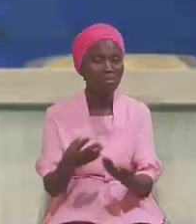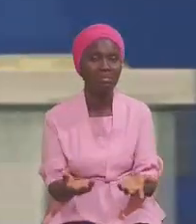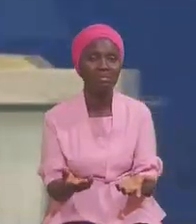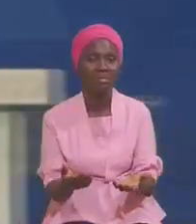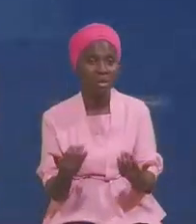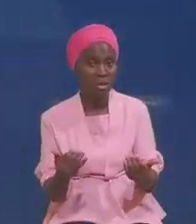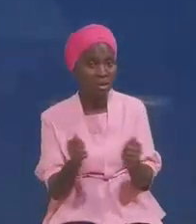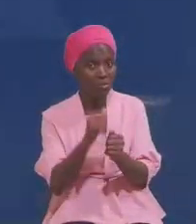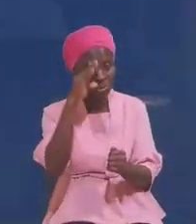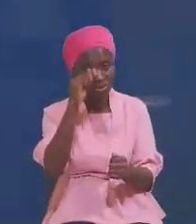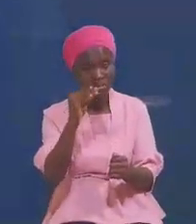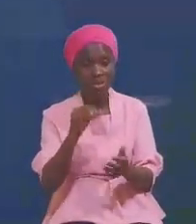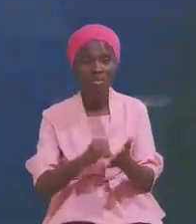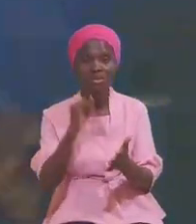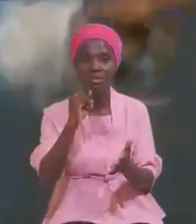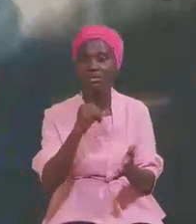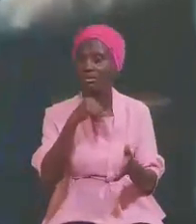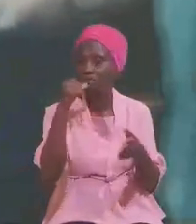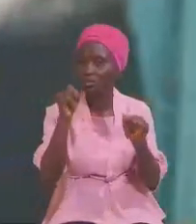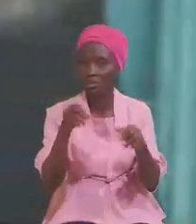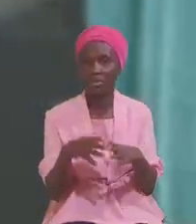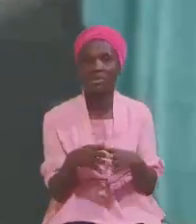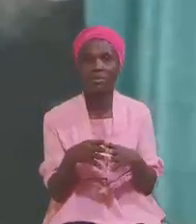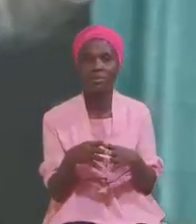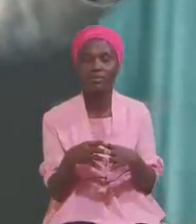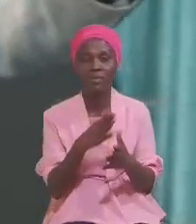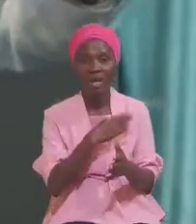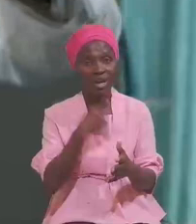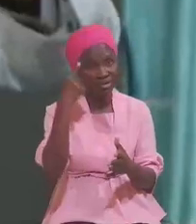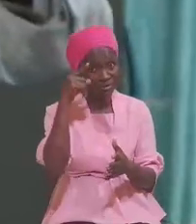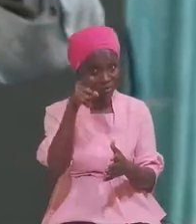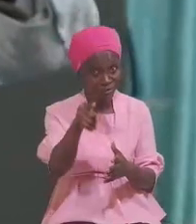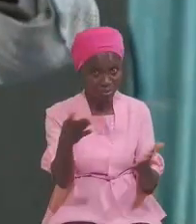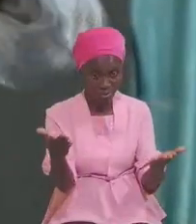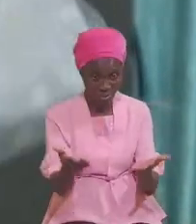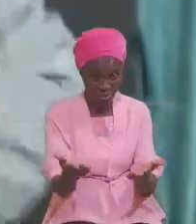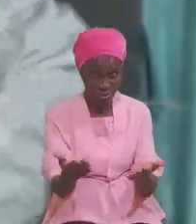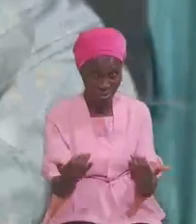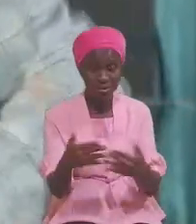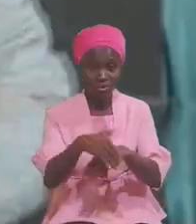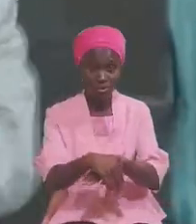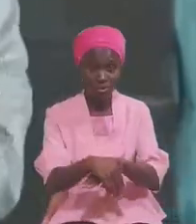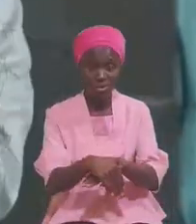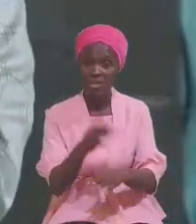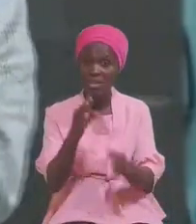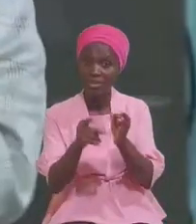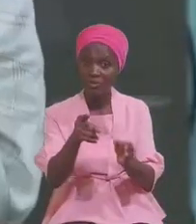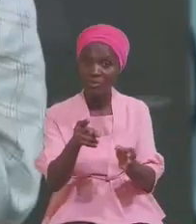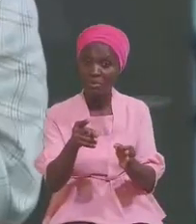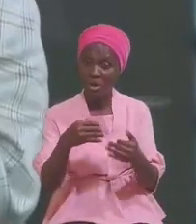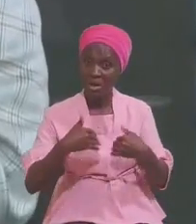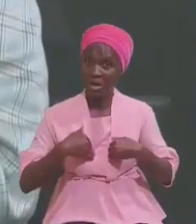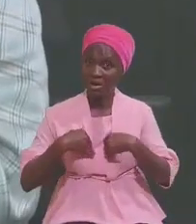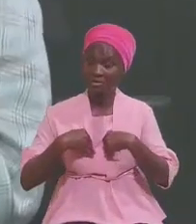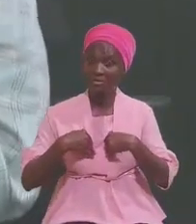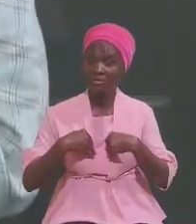Et cela est impossible aux hommes. Pour vous ici ce soir, si vous